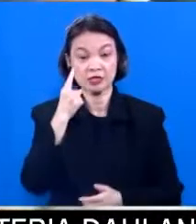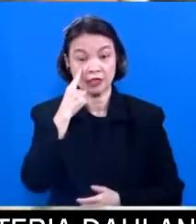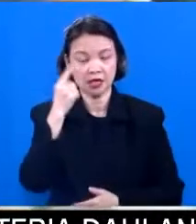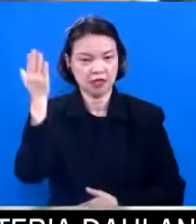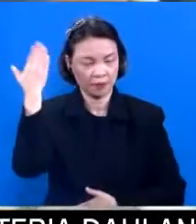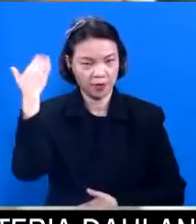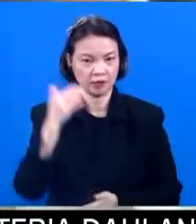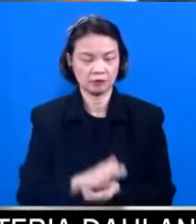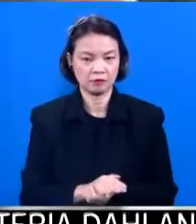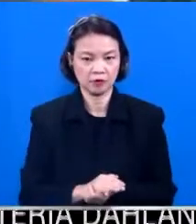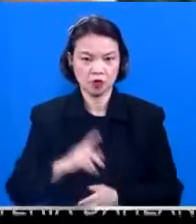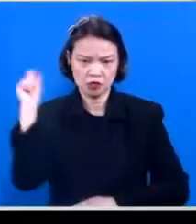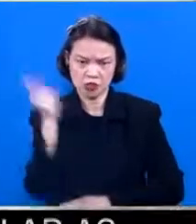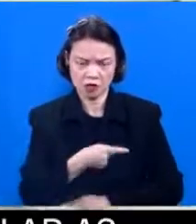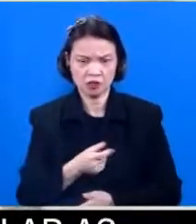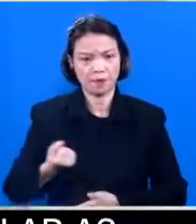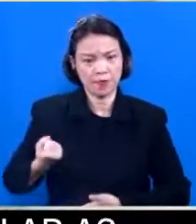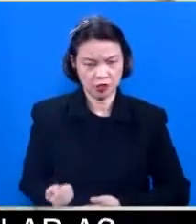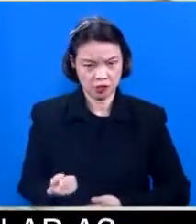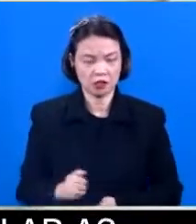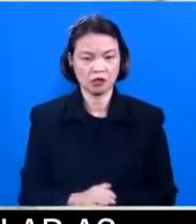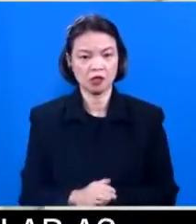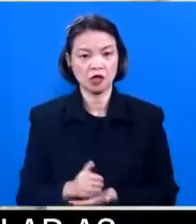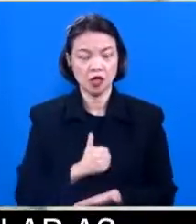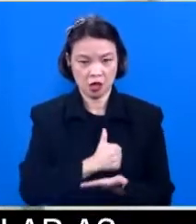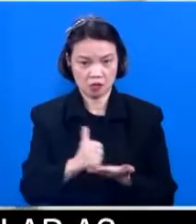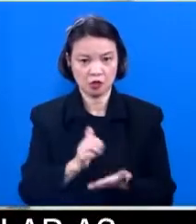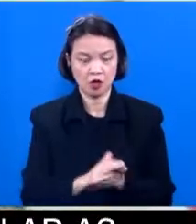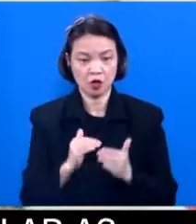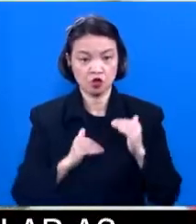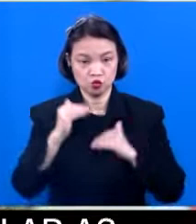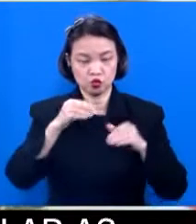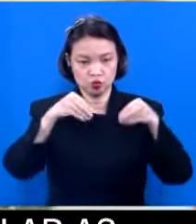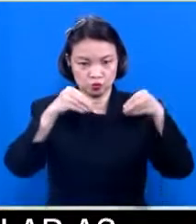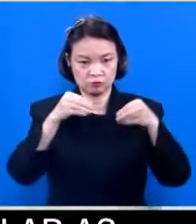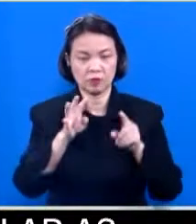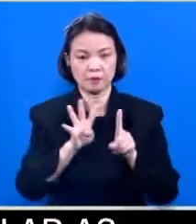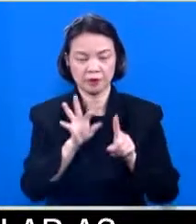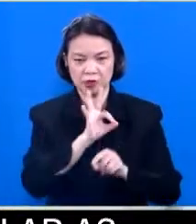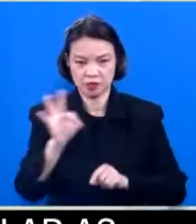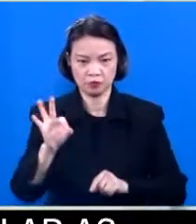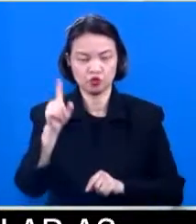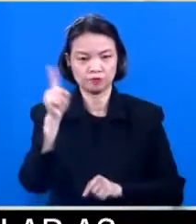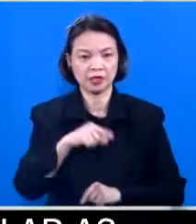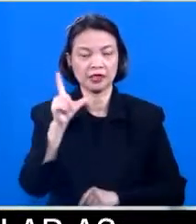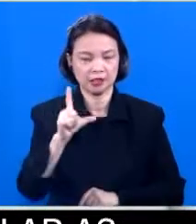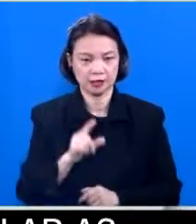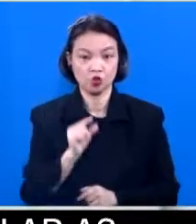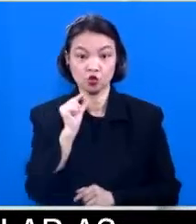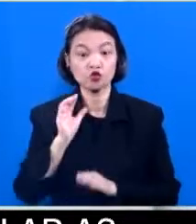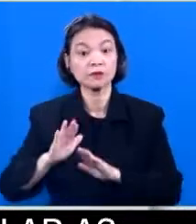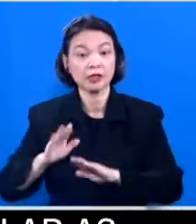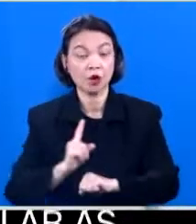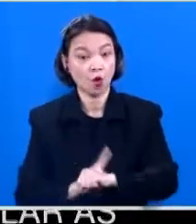sanksi bagi pedagang pasar tradisional yang menjual di atas harga Rp14.000 per liter. Untuk sementara ya